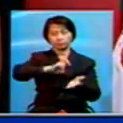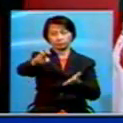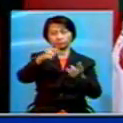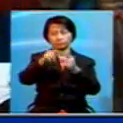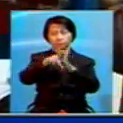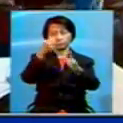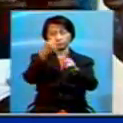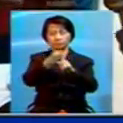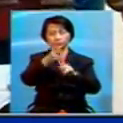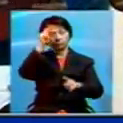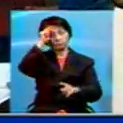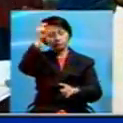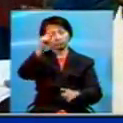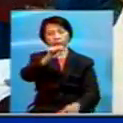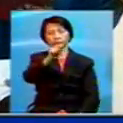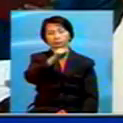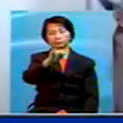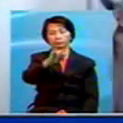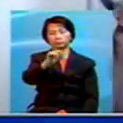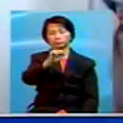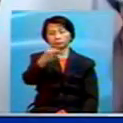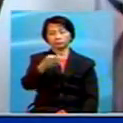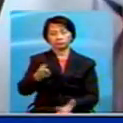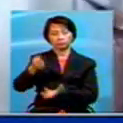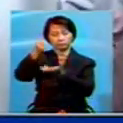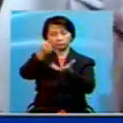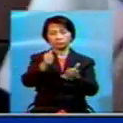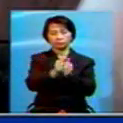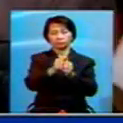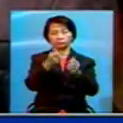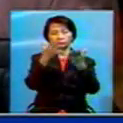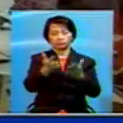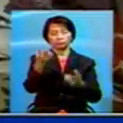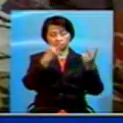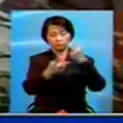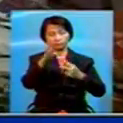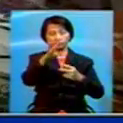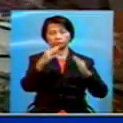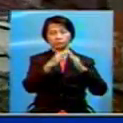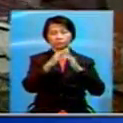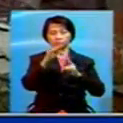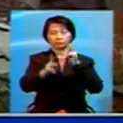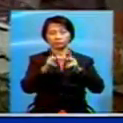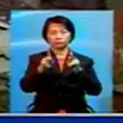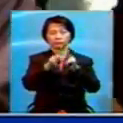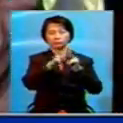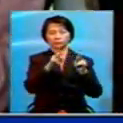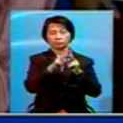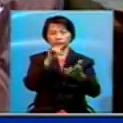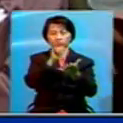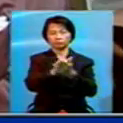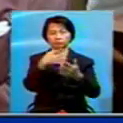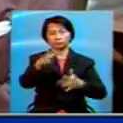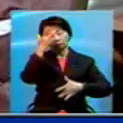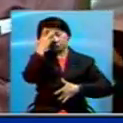pengarah RTM Terengganu Azizah Mohamad yusof konvoi dan semua tetamu kemudiannya melawat keempat buah rumah penduduk di kampung berkenaan